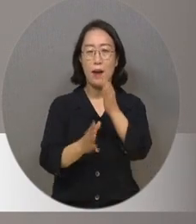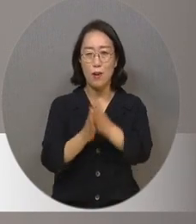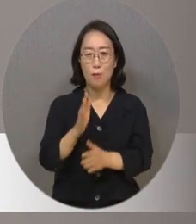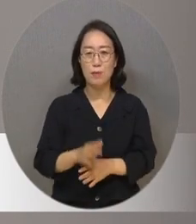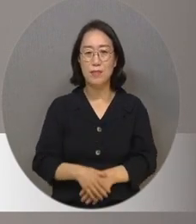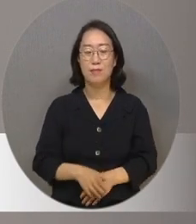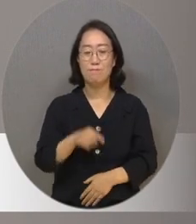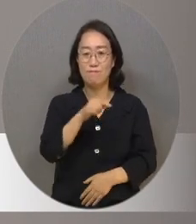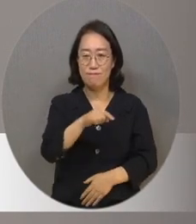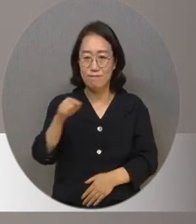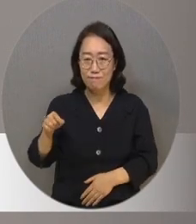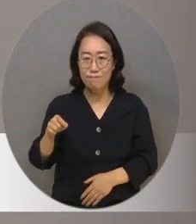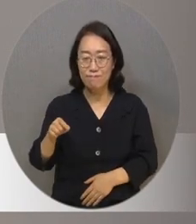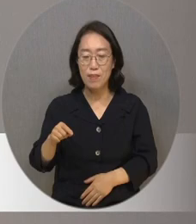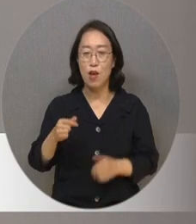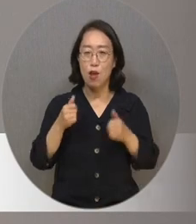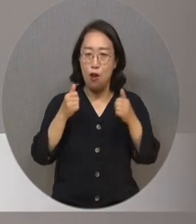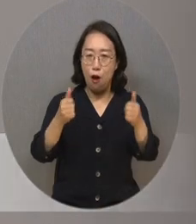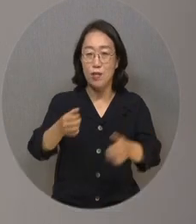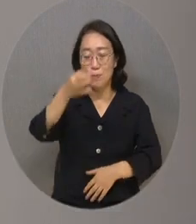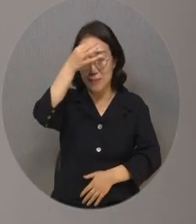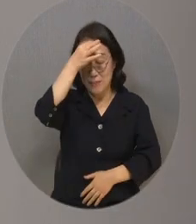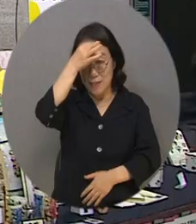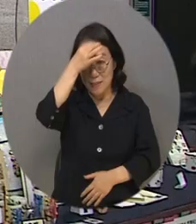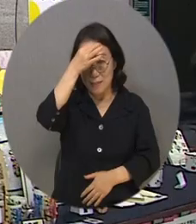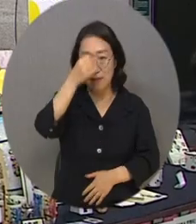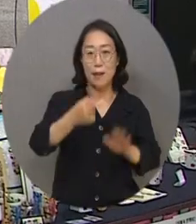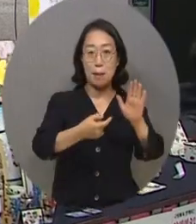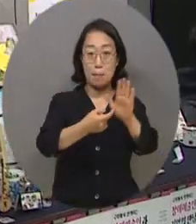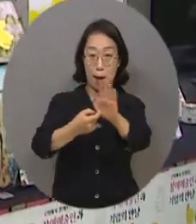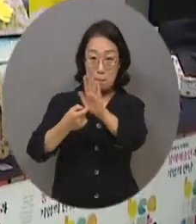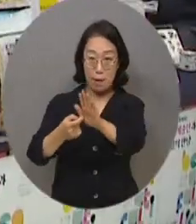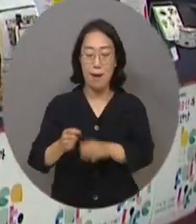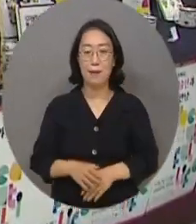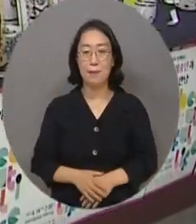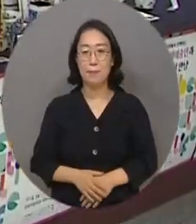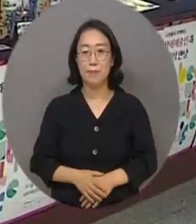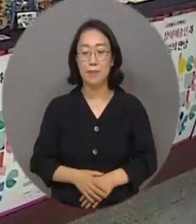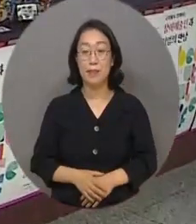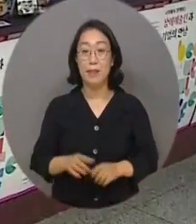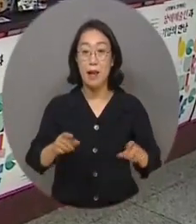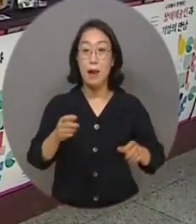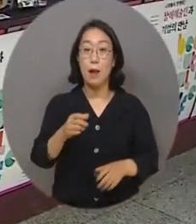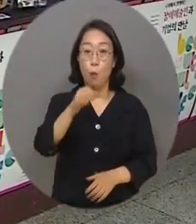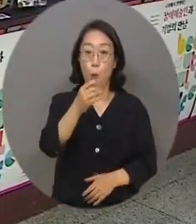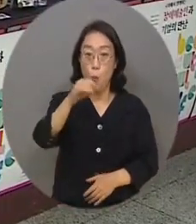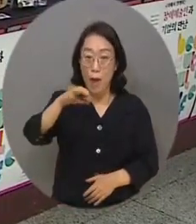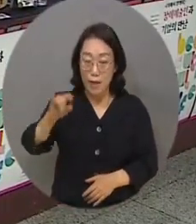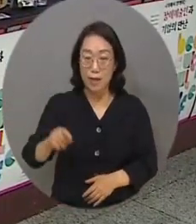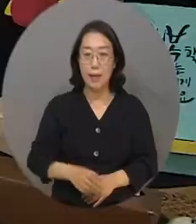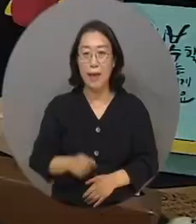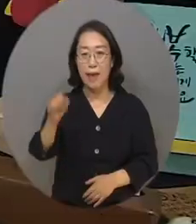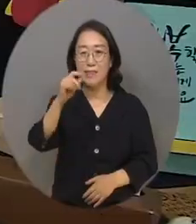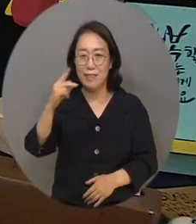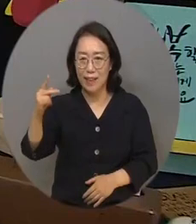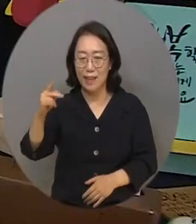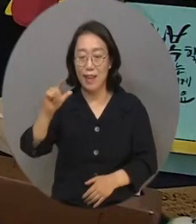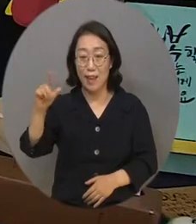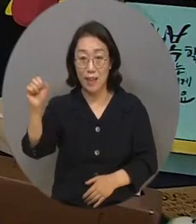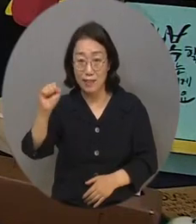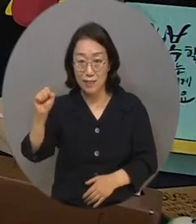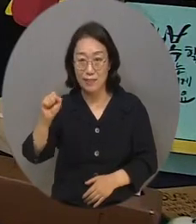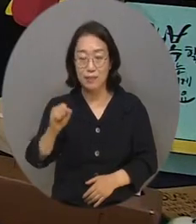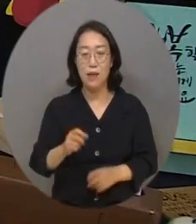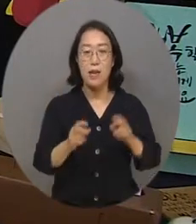곳에서 열심히 자기 재능도 발휘하면서. 이날 행사에는 코웨이, SK에코플랜트,